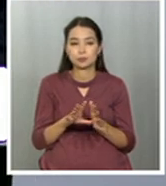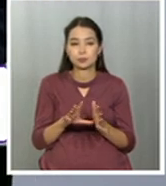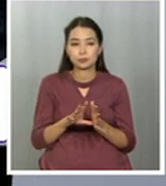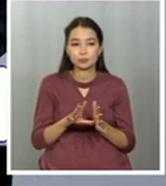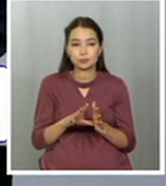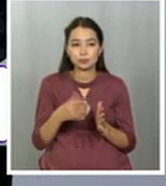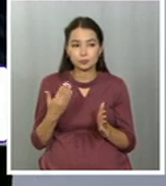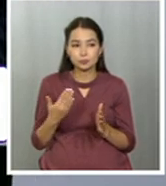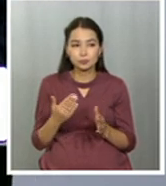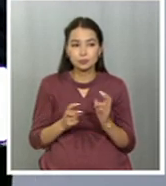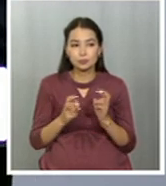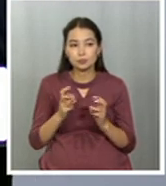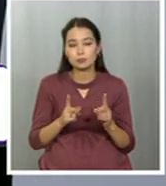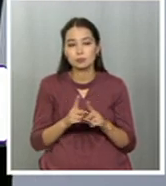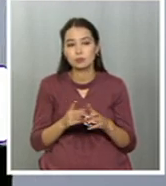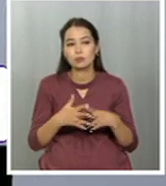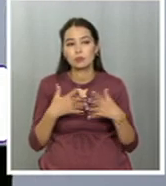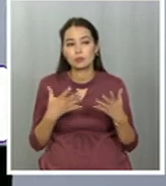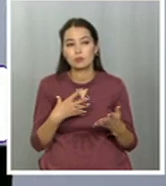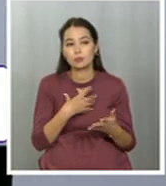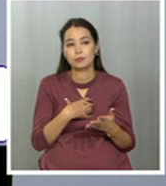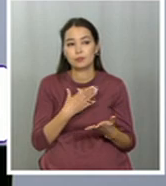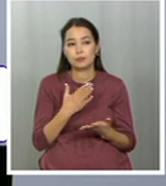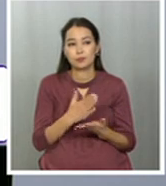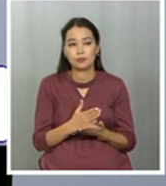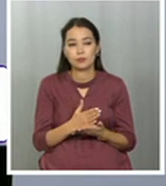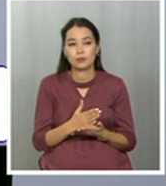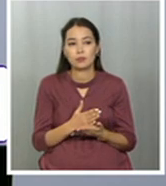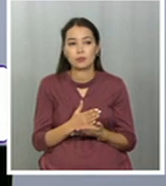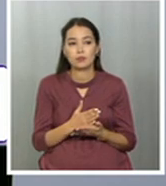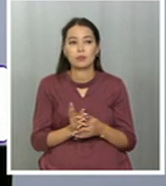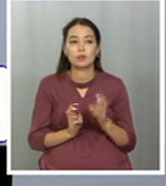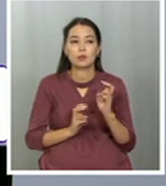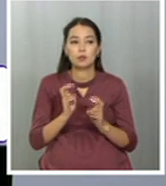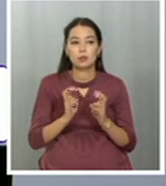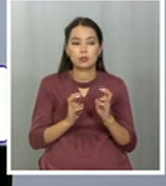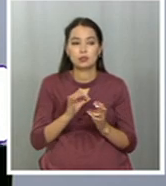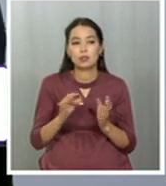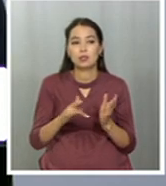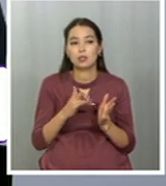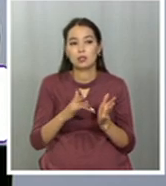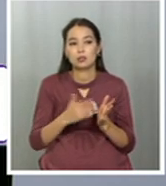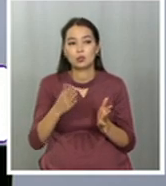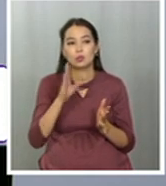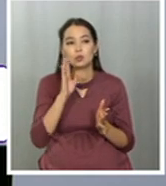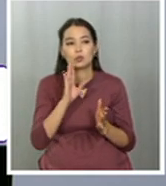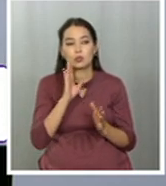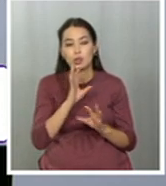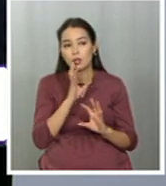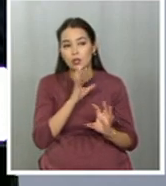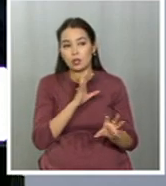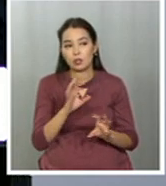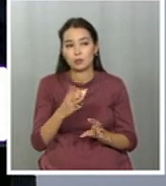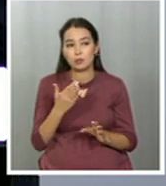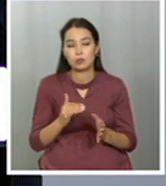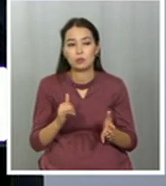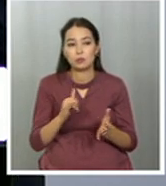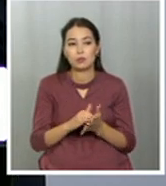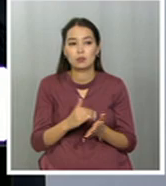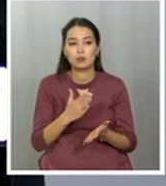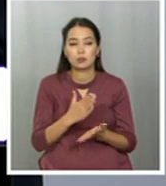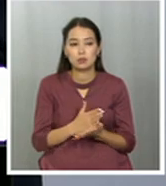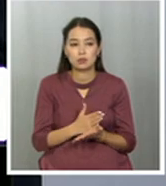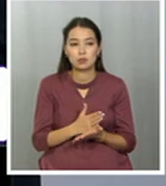үлкен аса маңызға ие. Сонымен бірге өндірісті және қалаларды сумен қамтамасыз етуде қолданылады,